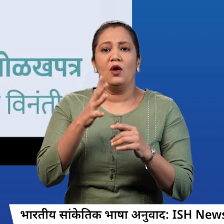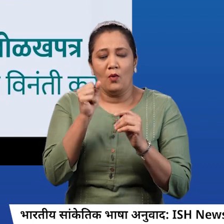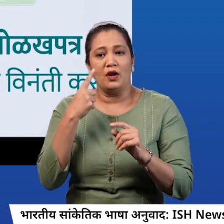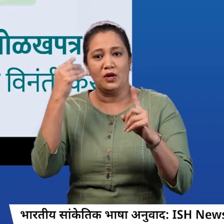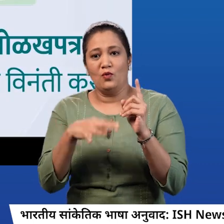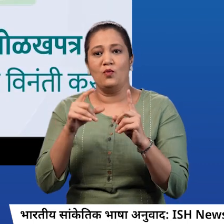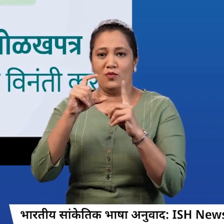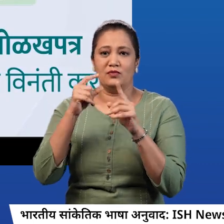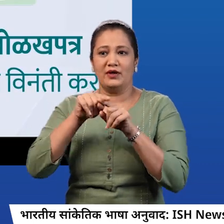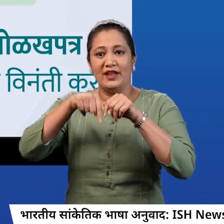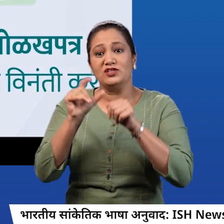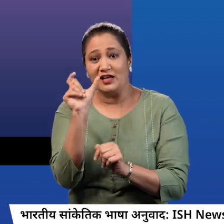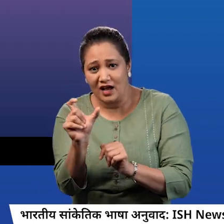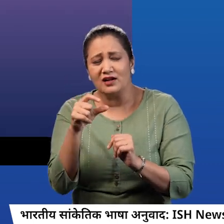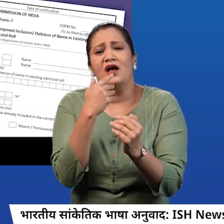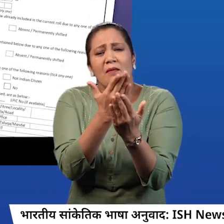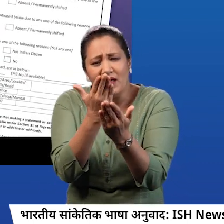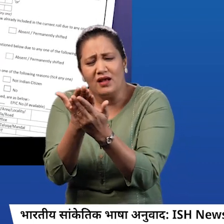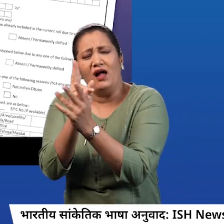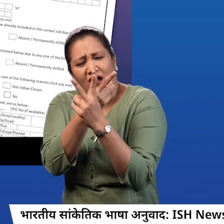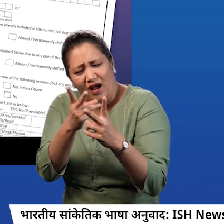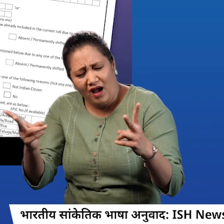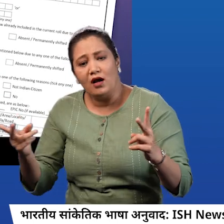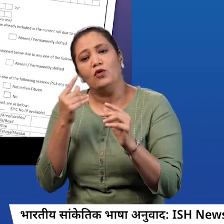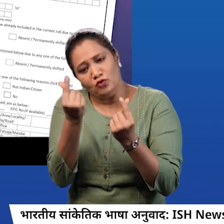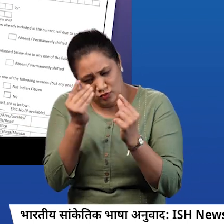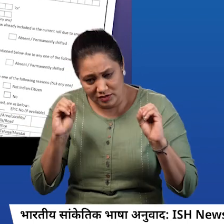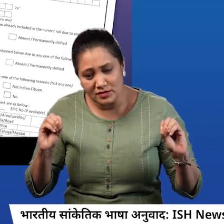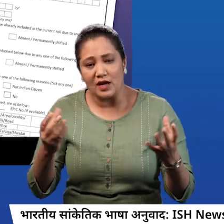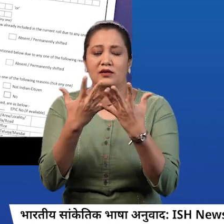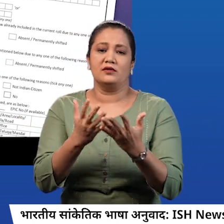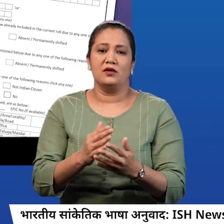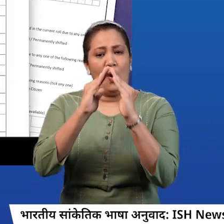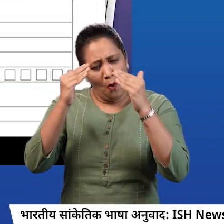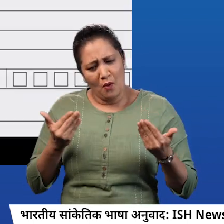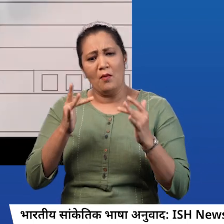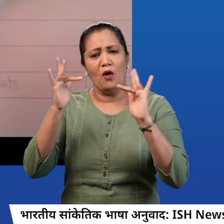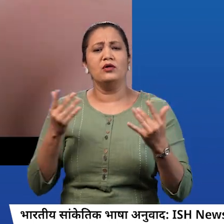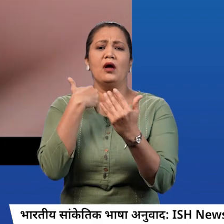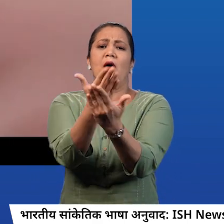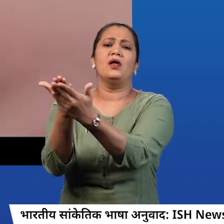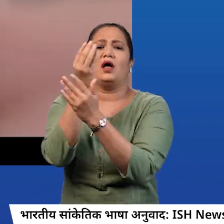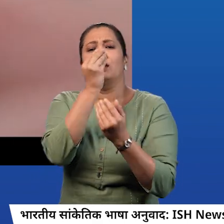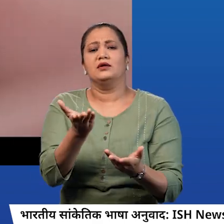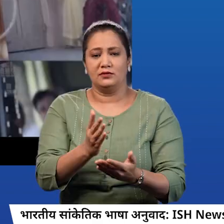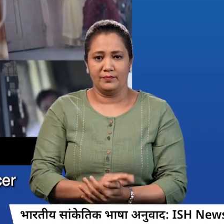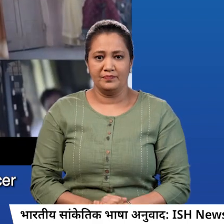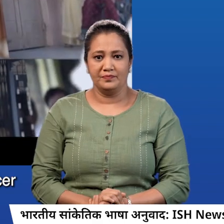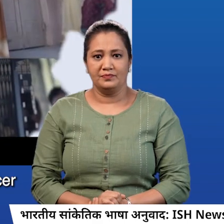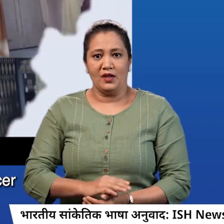मतदार ओळखपत्र मिळावं यासाठी विनंती, या आणि अशा विविध सेवांसाठीचे अर्ज घर बसल्या ऑनलाईन पद्धतीनं भरा.